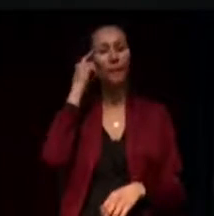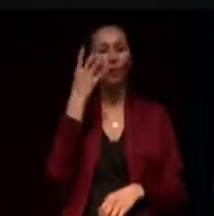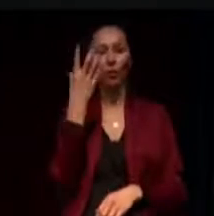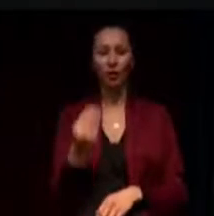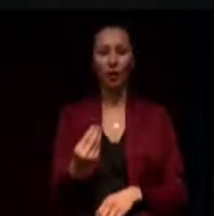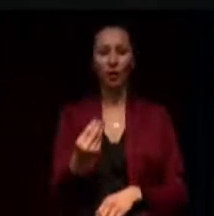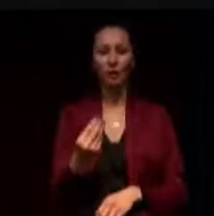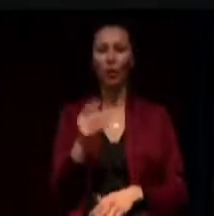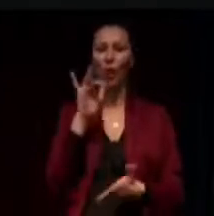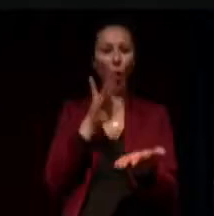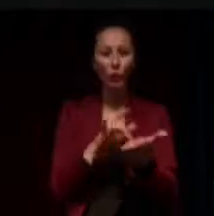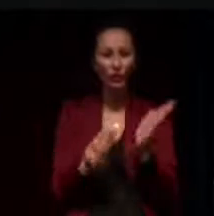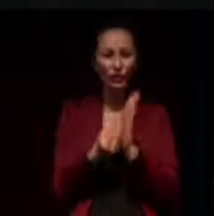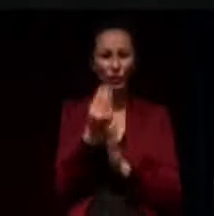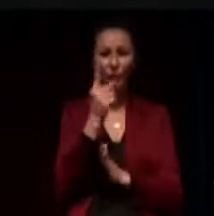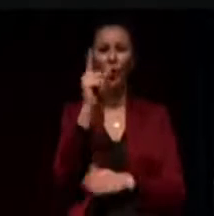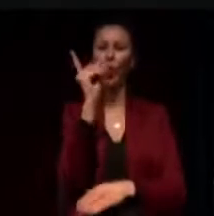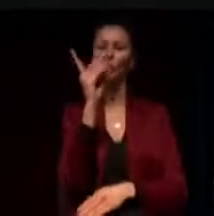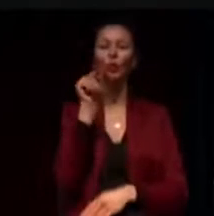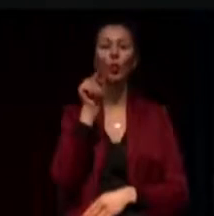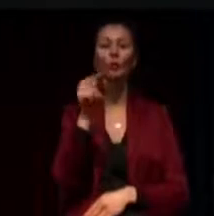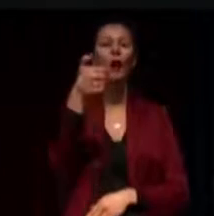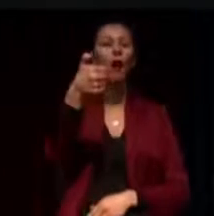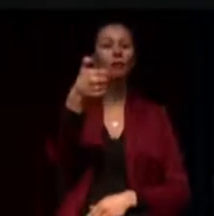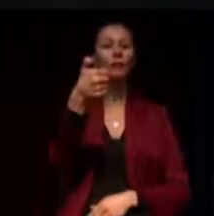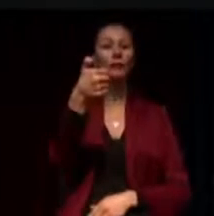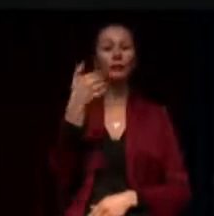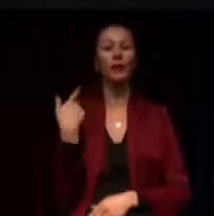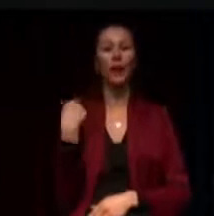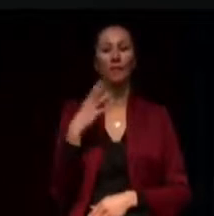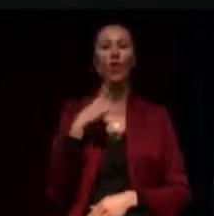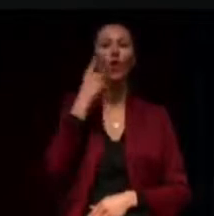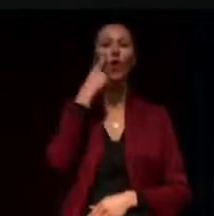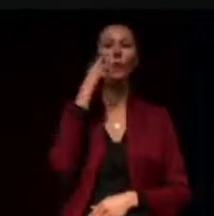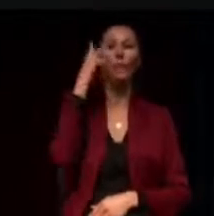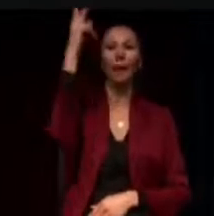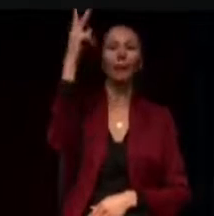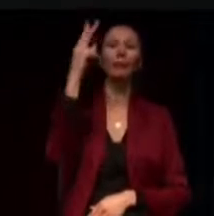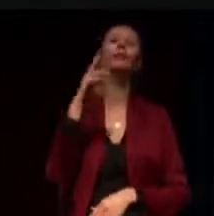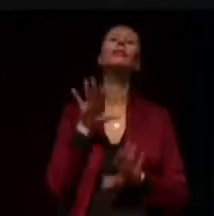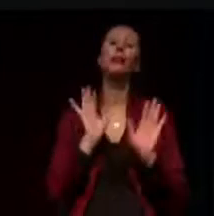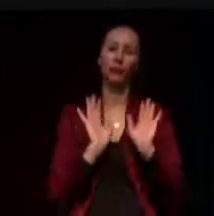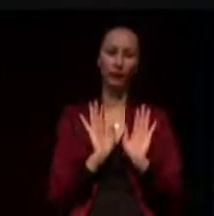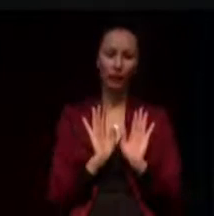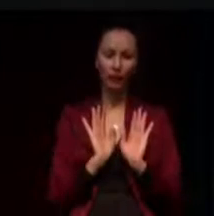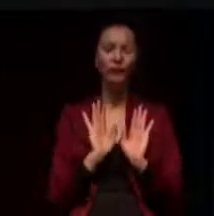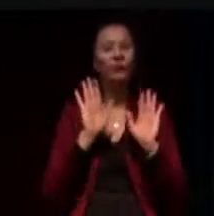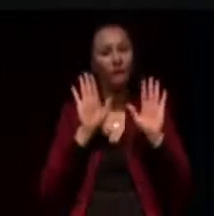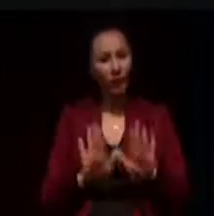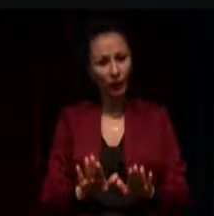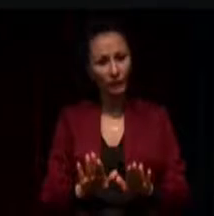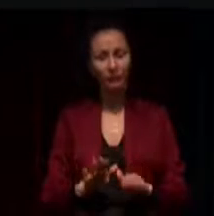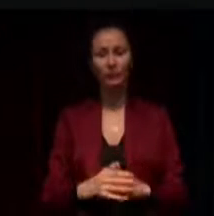olarak ortaya konan bir 14.6 rakamı var. Bu hükümetin rakamı değil ama.